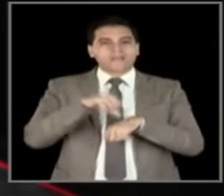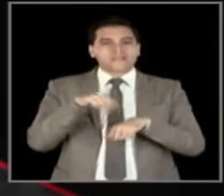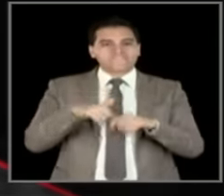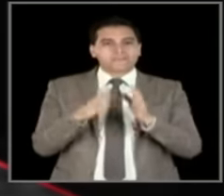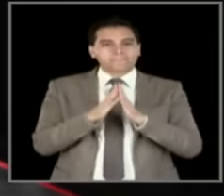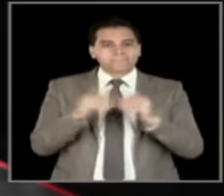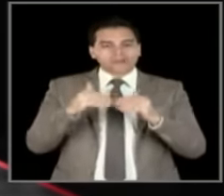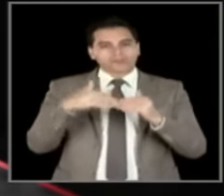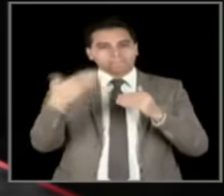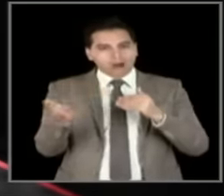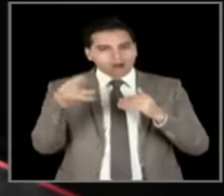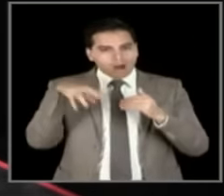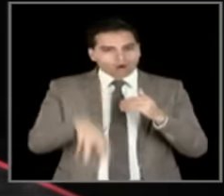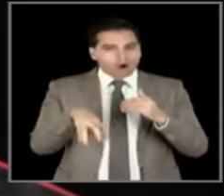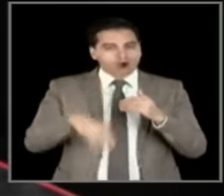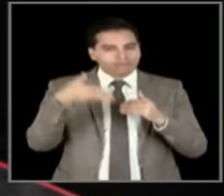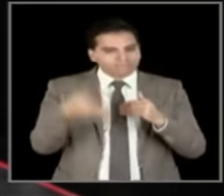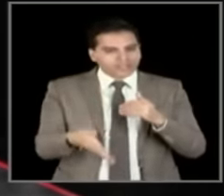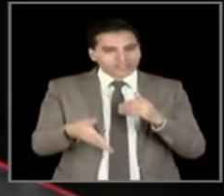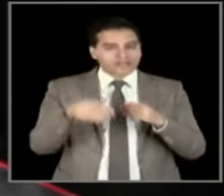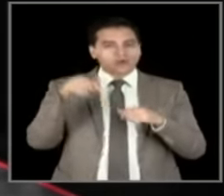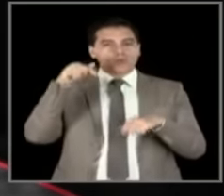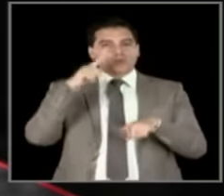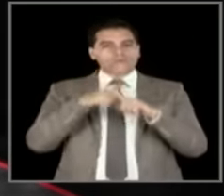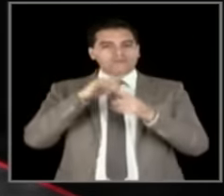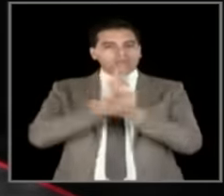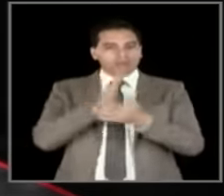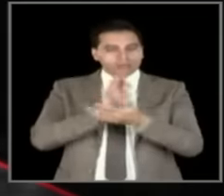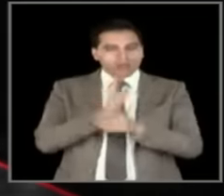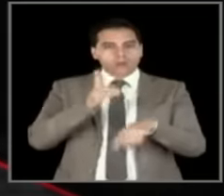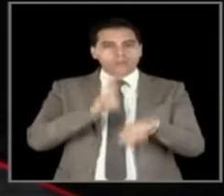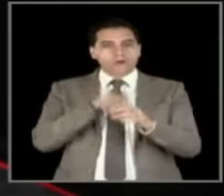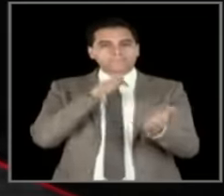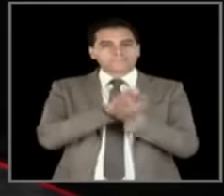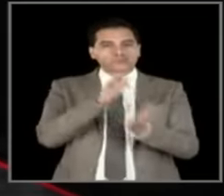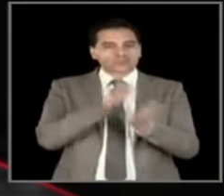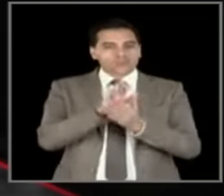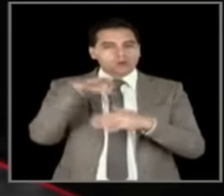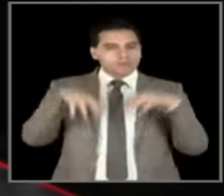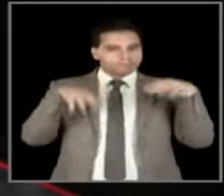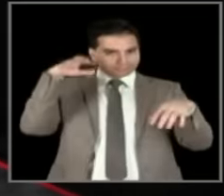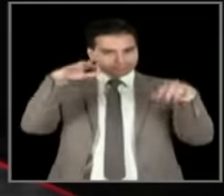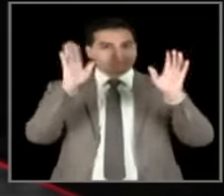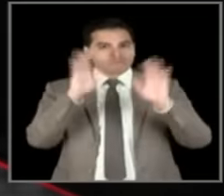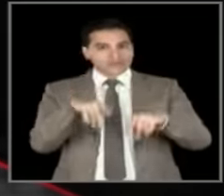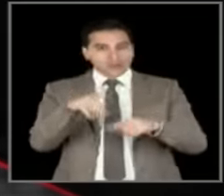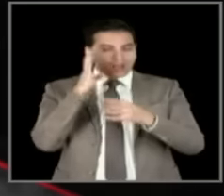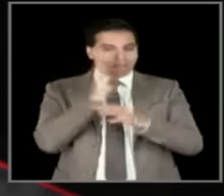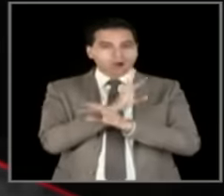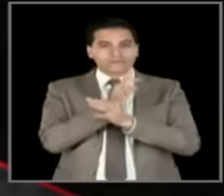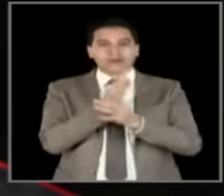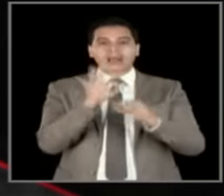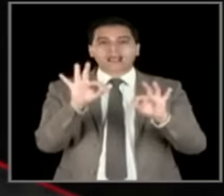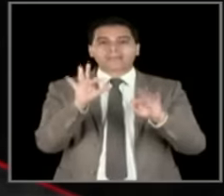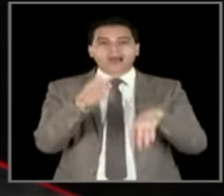مصر خارج مدينة الإسكندرية في دمنهور ومطروح. جامعة الإسكندرية متكاملة التخصصات،